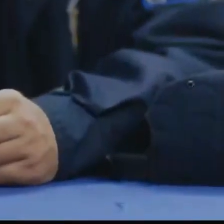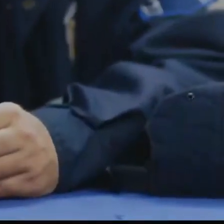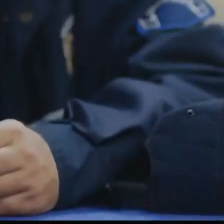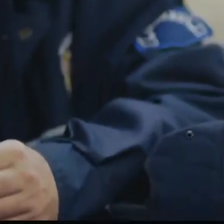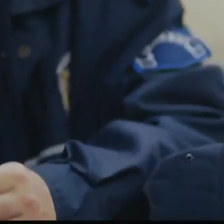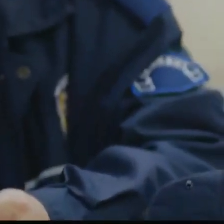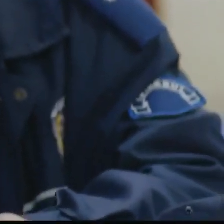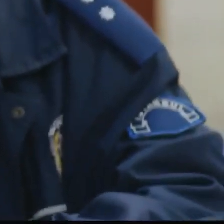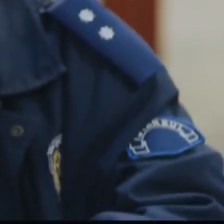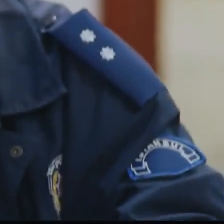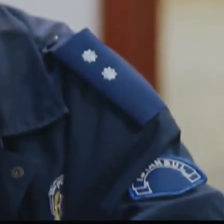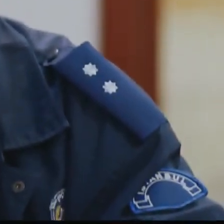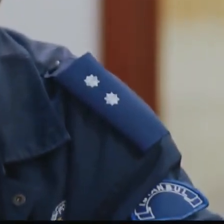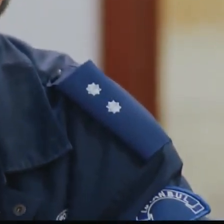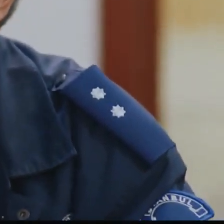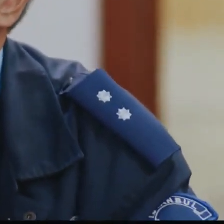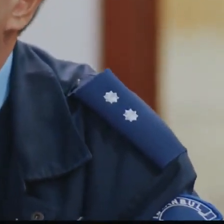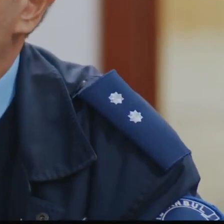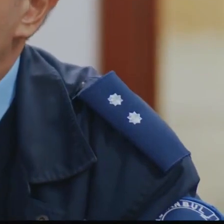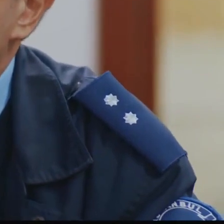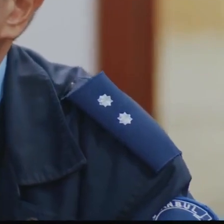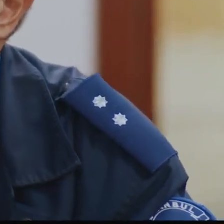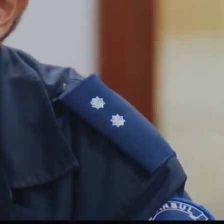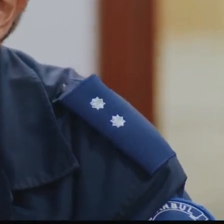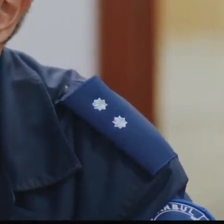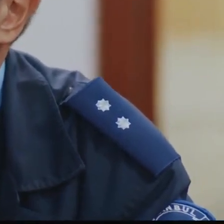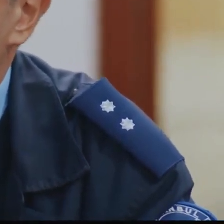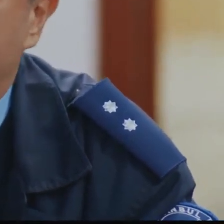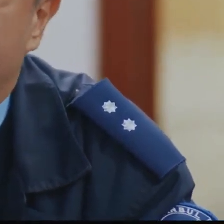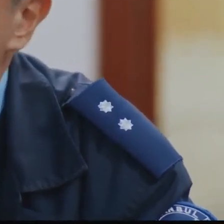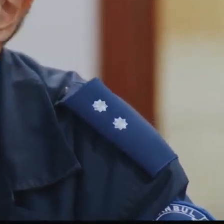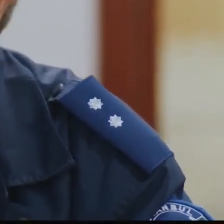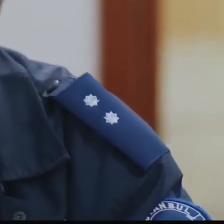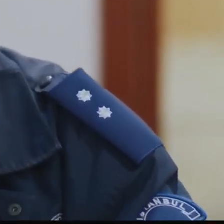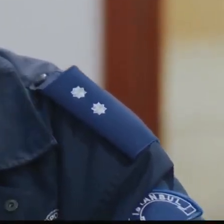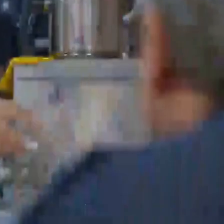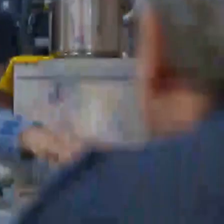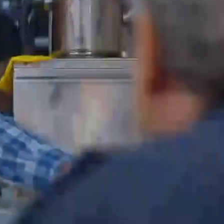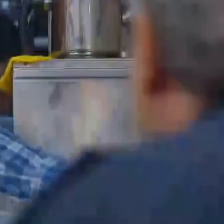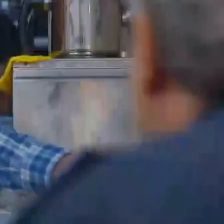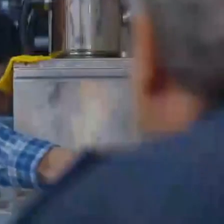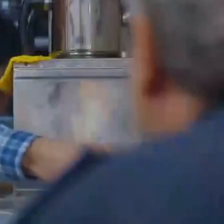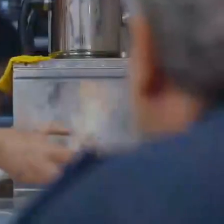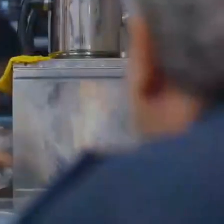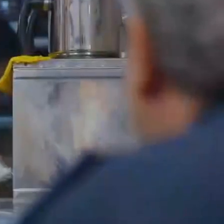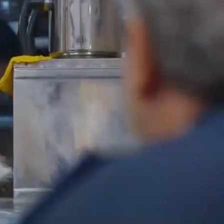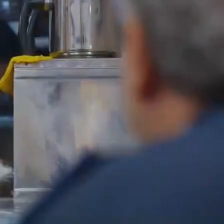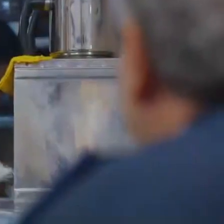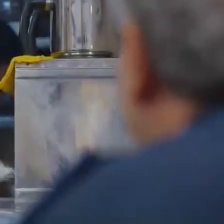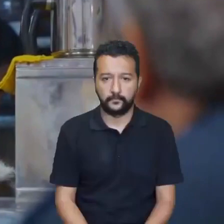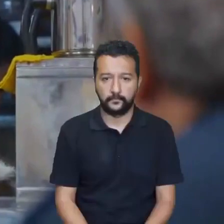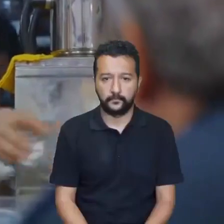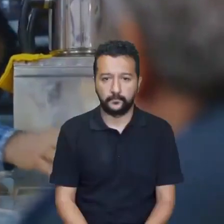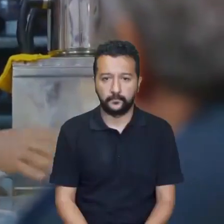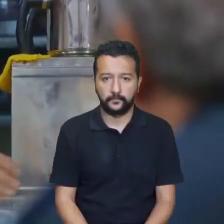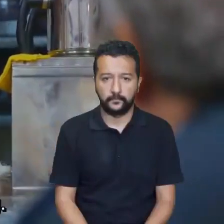Polis üniformalı yuvarlak yüzlü kır saçlı 55'lerindeki komiser sarkık yanaklarıyla bir şey diyecek gibi bakınıyor. Münir çay ocağından